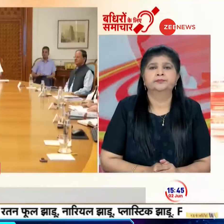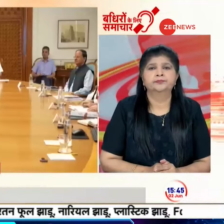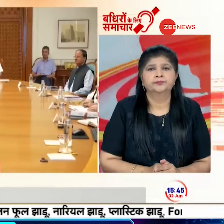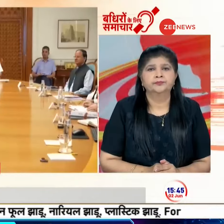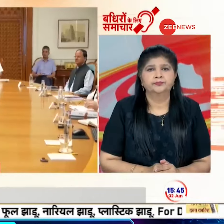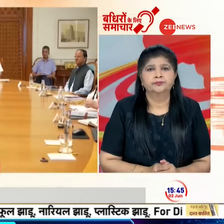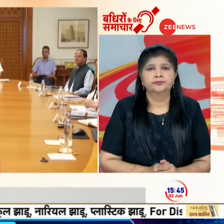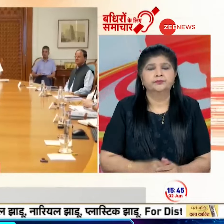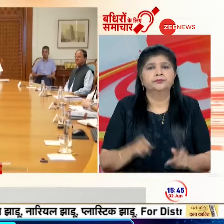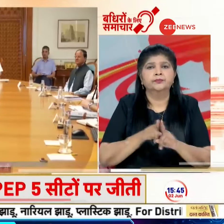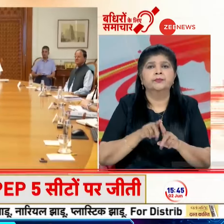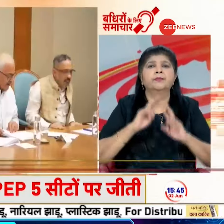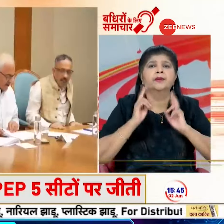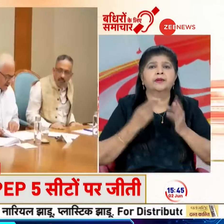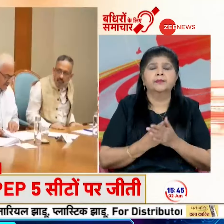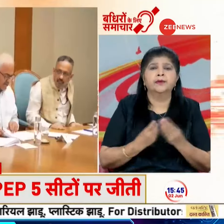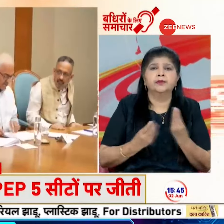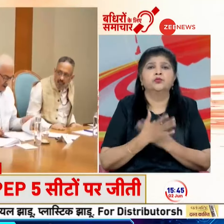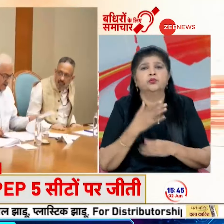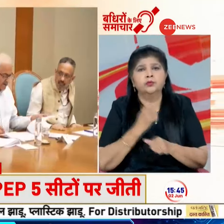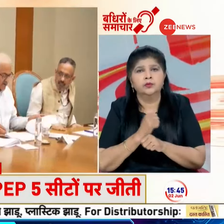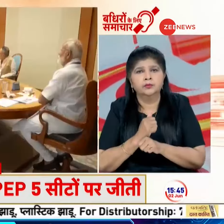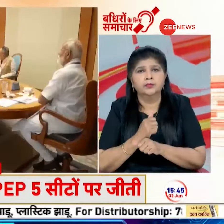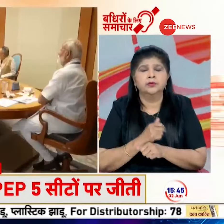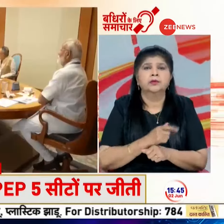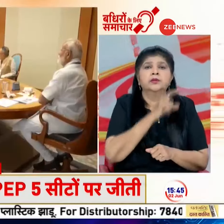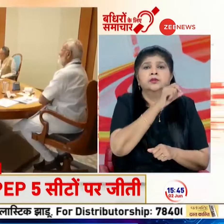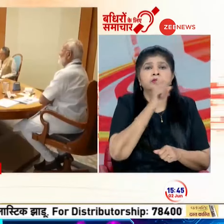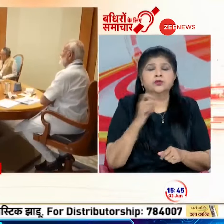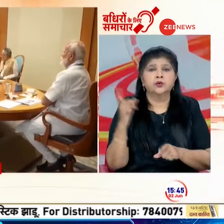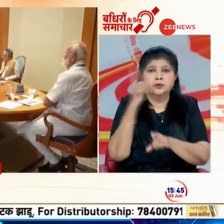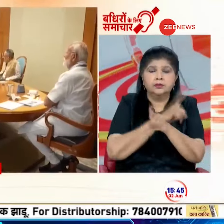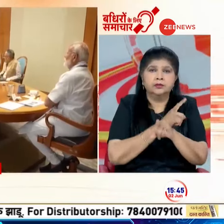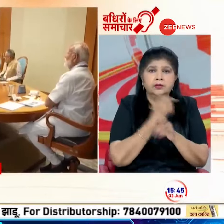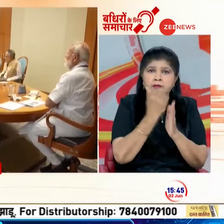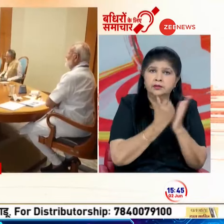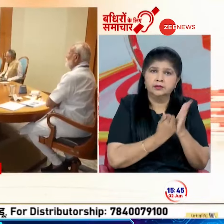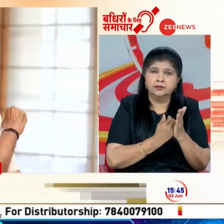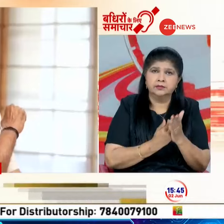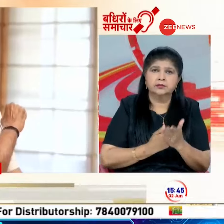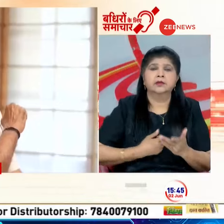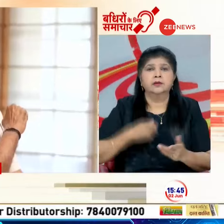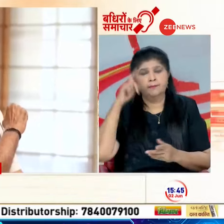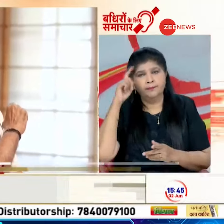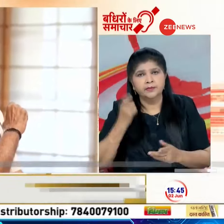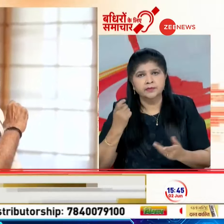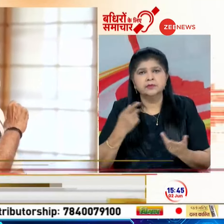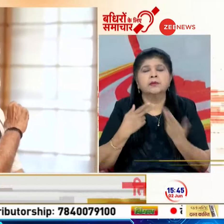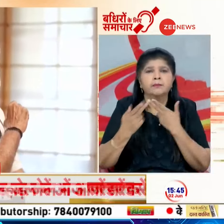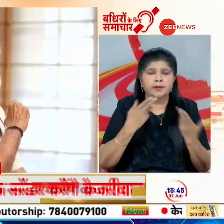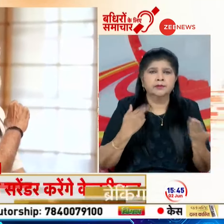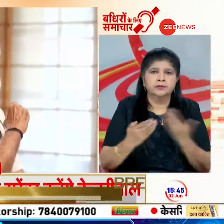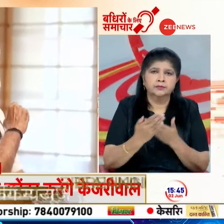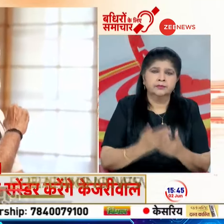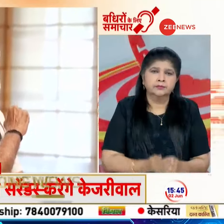करेंगे। इसके साथ ही बैठक में नई सरकार के 100 दिन के एजेंडे की भी समीक्षा संभव है।